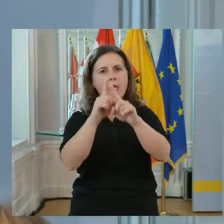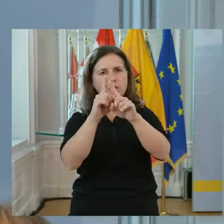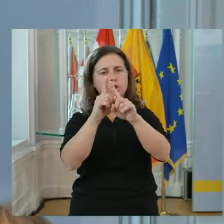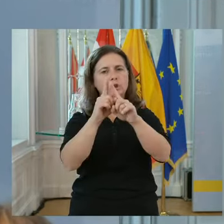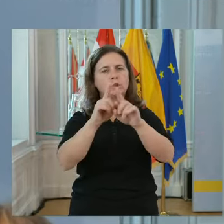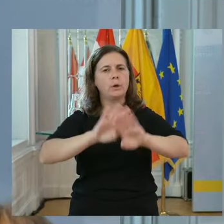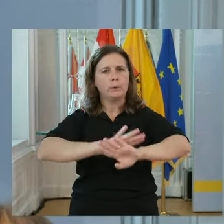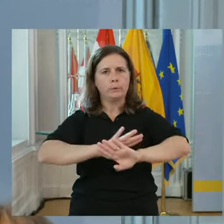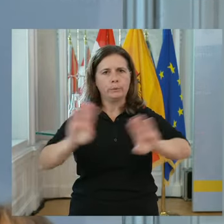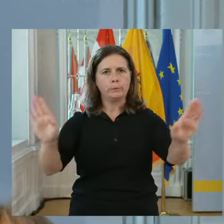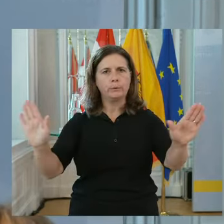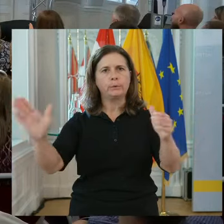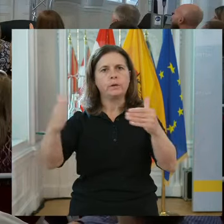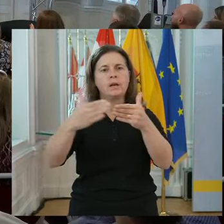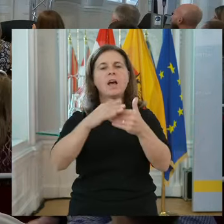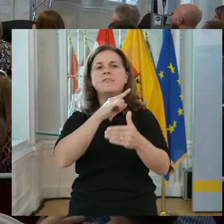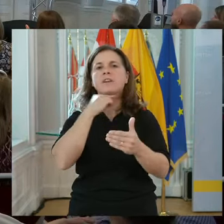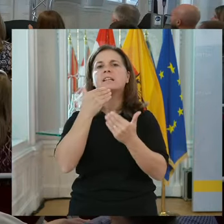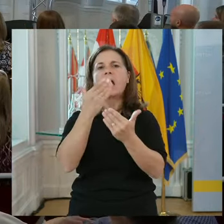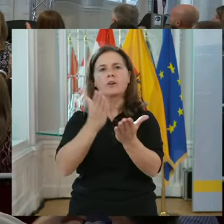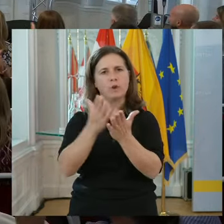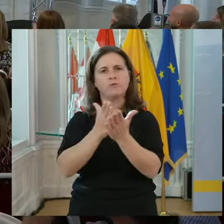fürs Dabeisein. Einen schönen Nachmittag noch.